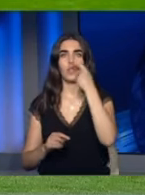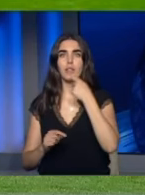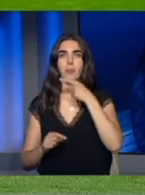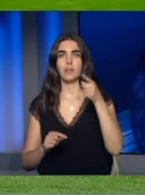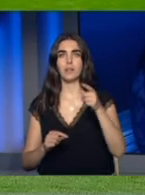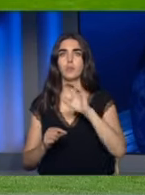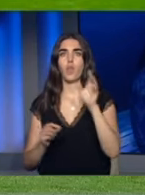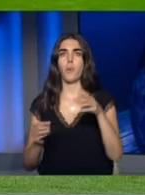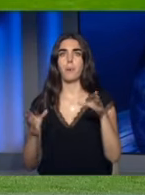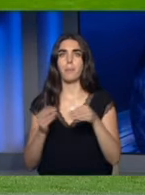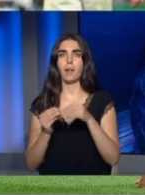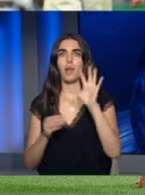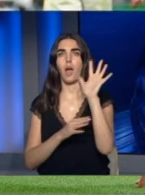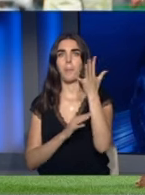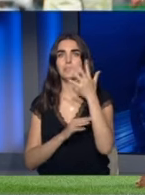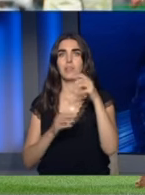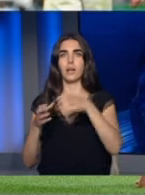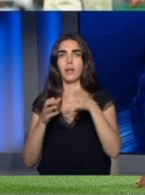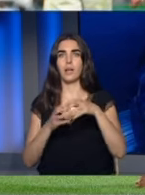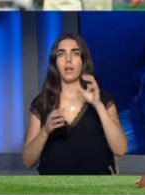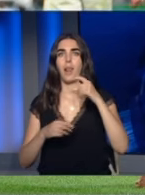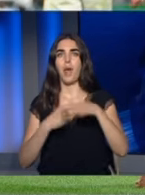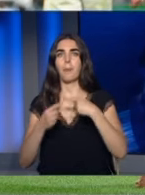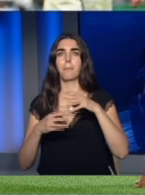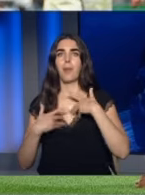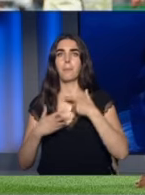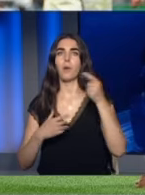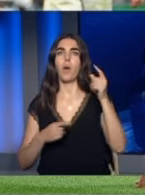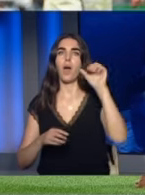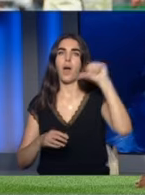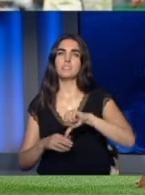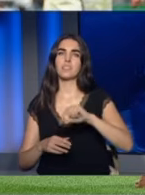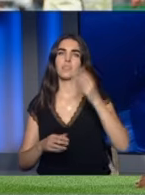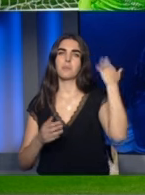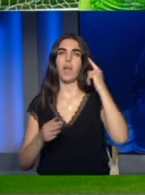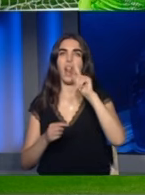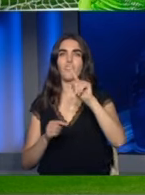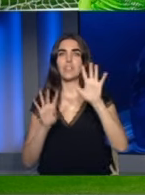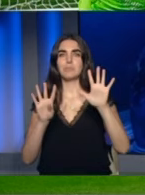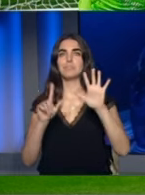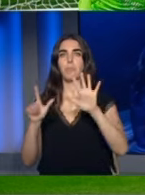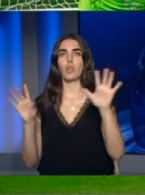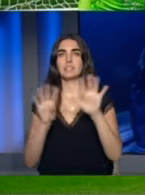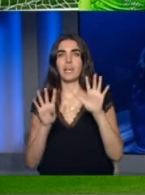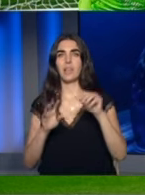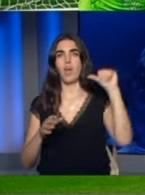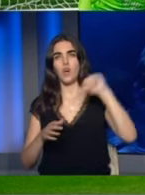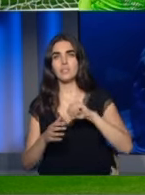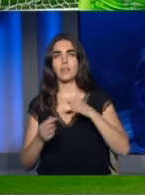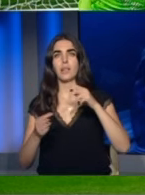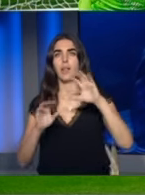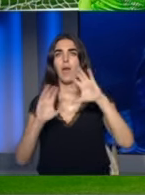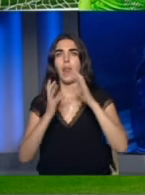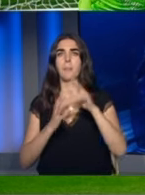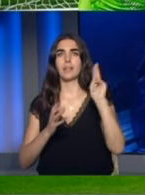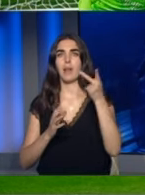في الدوري الالماني هذا الموسم بلقب وحيد في دوري الابطال الذي احرزه في العام 97 وخسر النهائي الثاني على التوالي بملعب ومبلي بعد